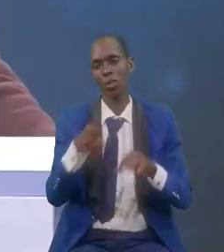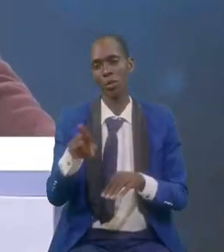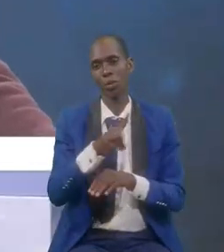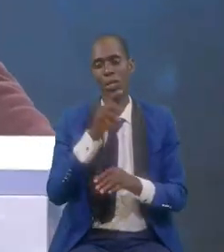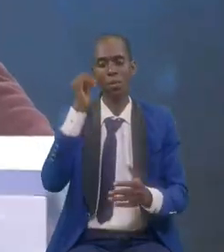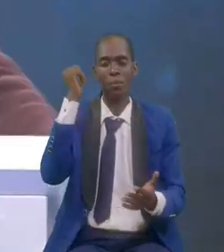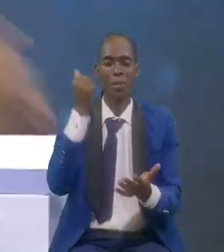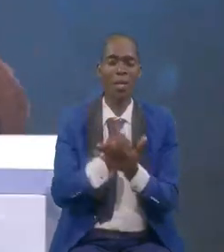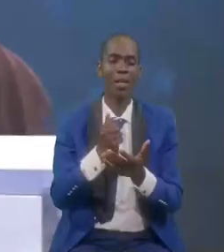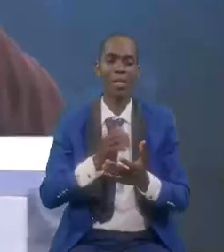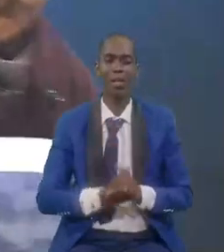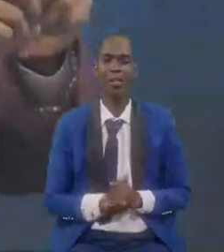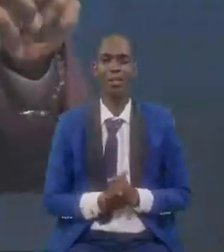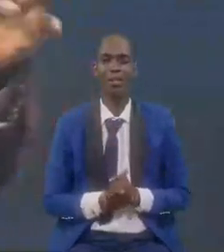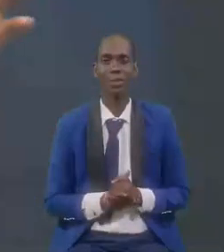Amen.